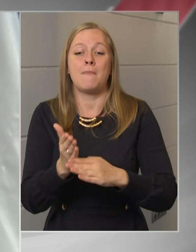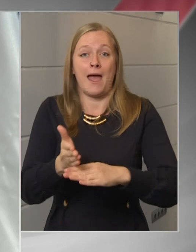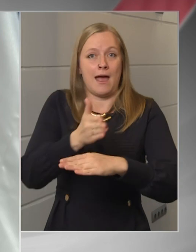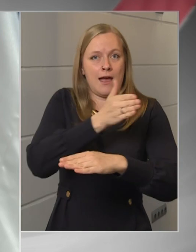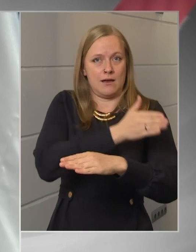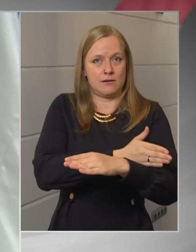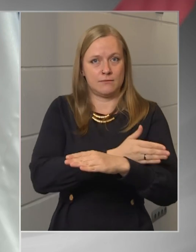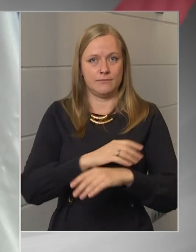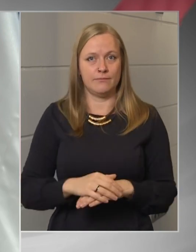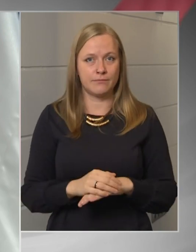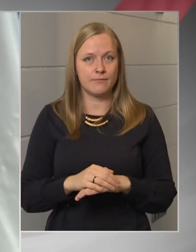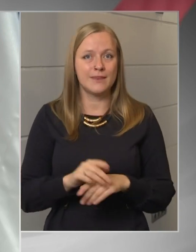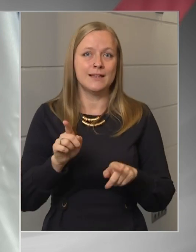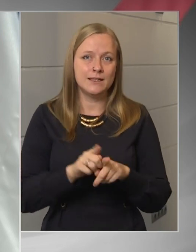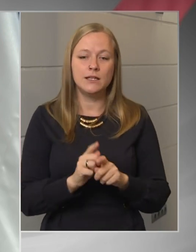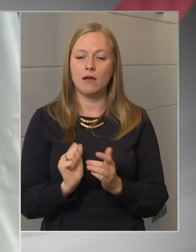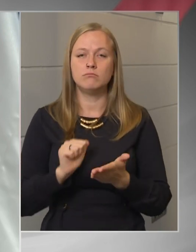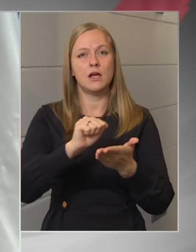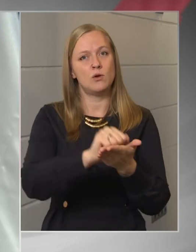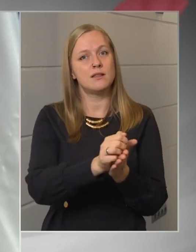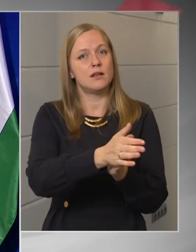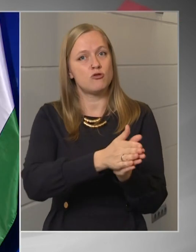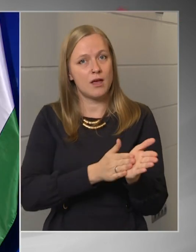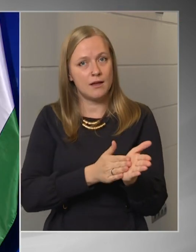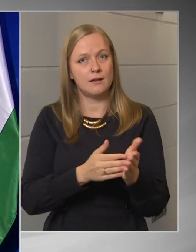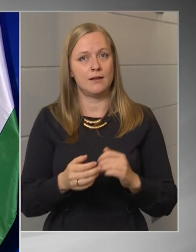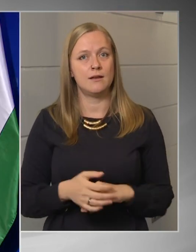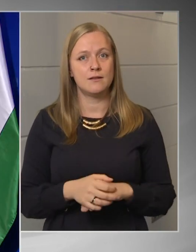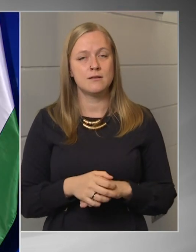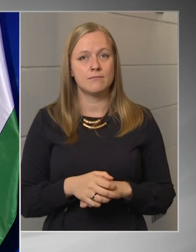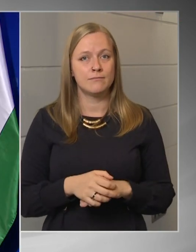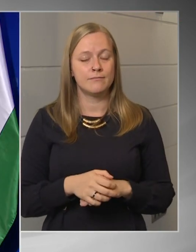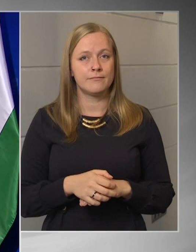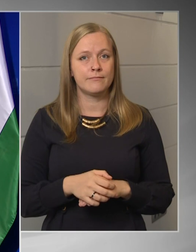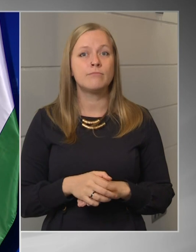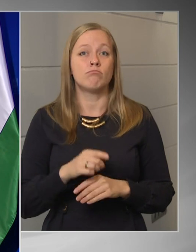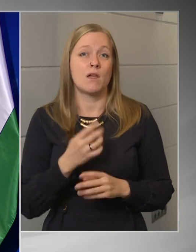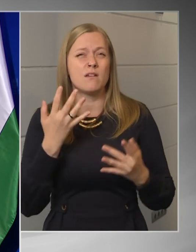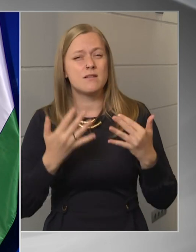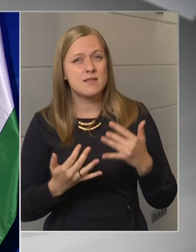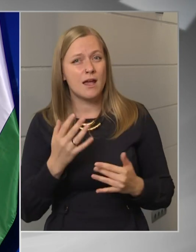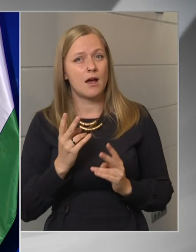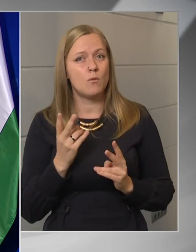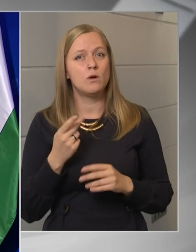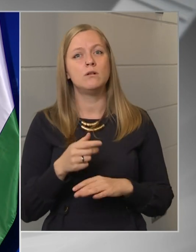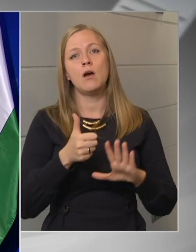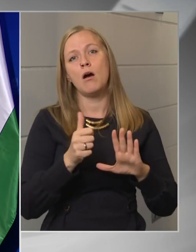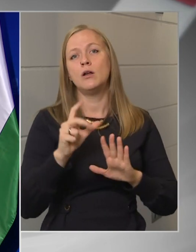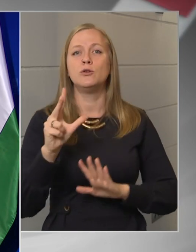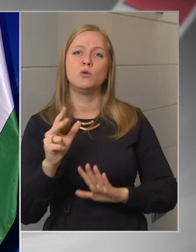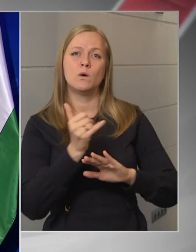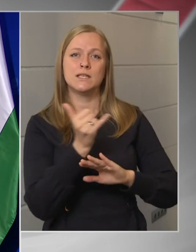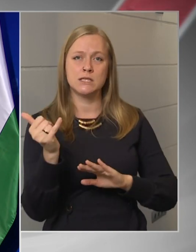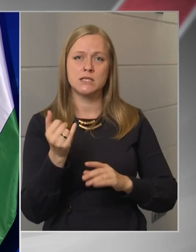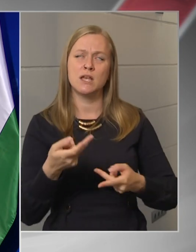egy ilyen beruházásból úgy fogott bele, hogy azzal számolhatott, hogy 6-8 év alatt ez a